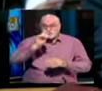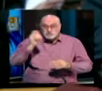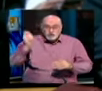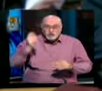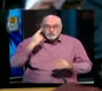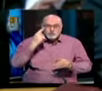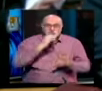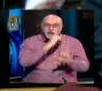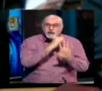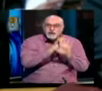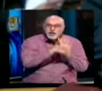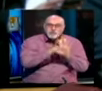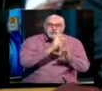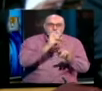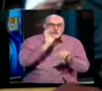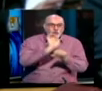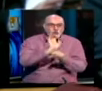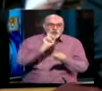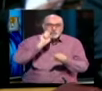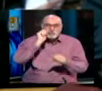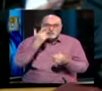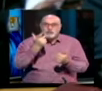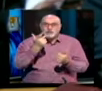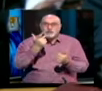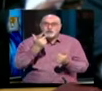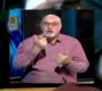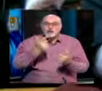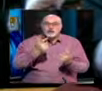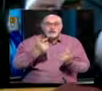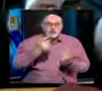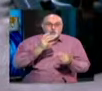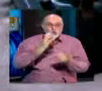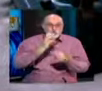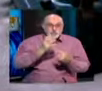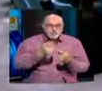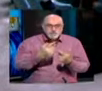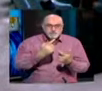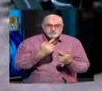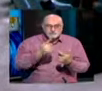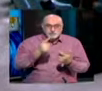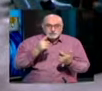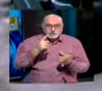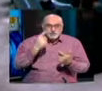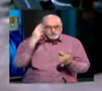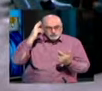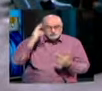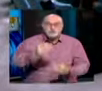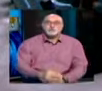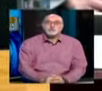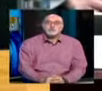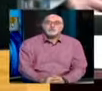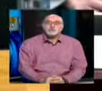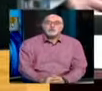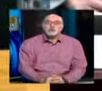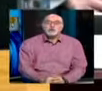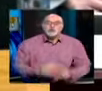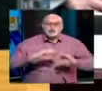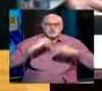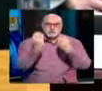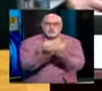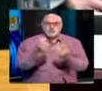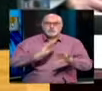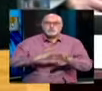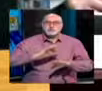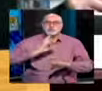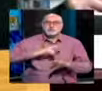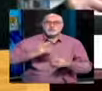ترفضه الفطرة الإنسانية السليمة. جلسة مجلس الأمن الطارئة اليوم التي